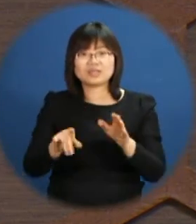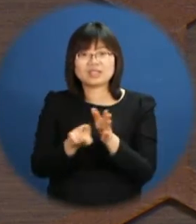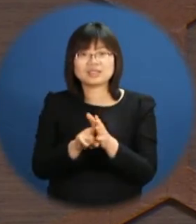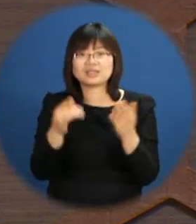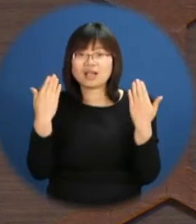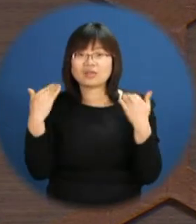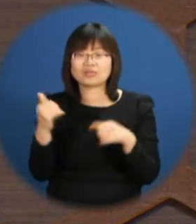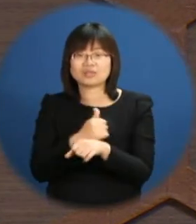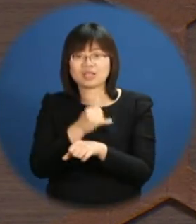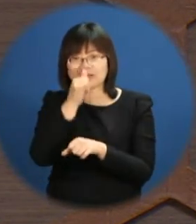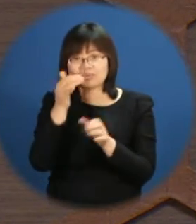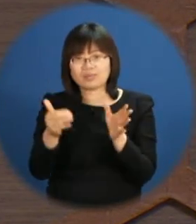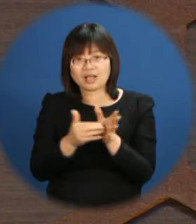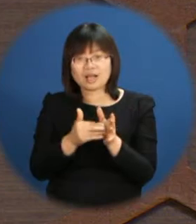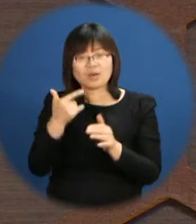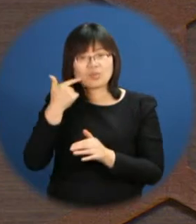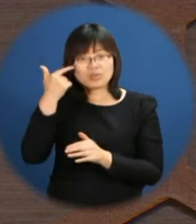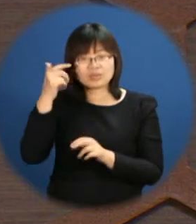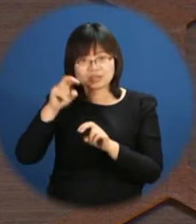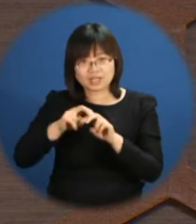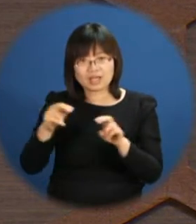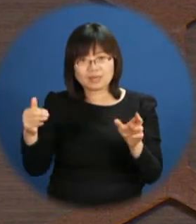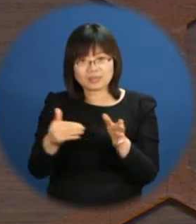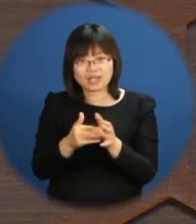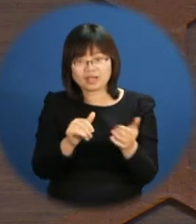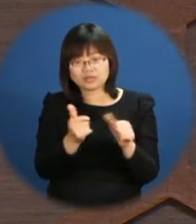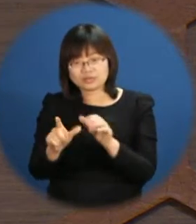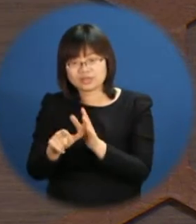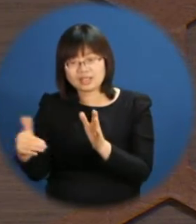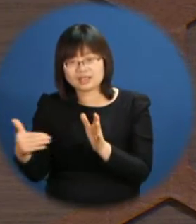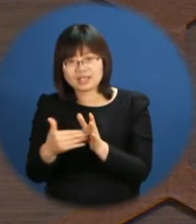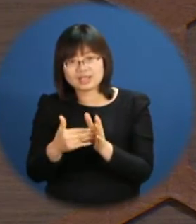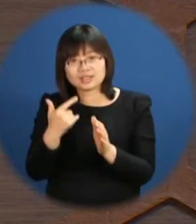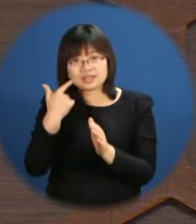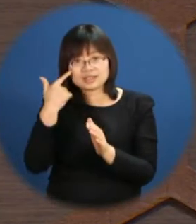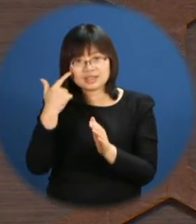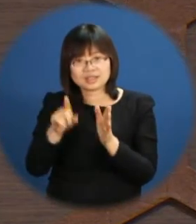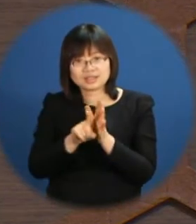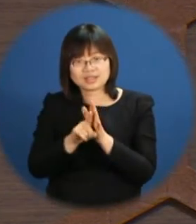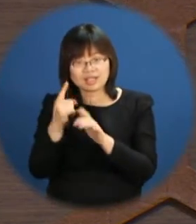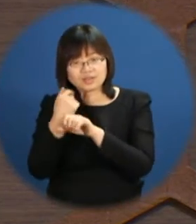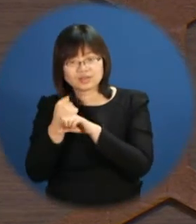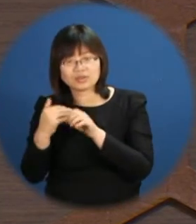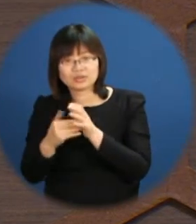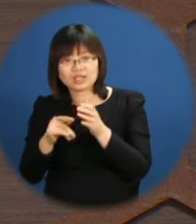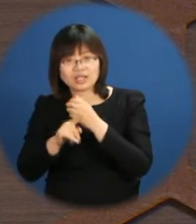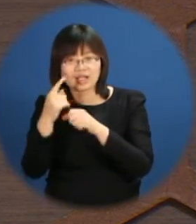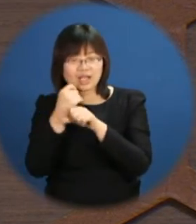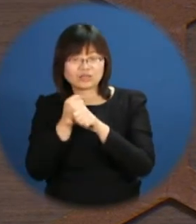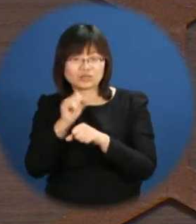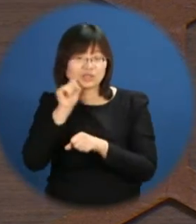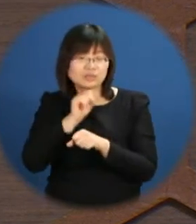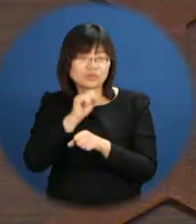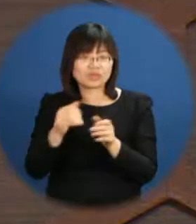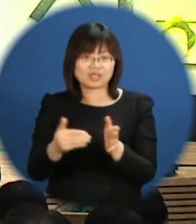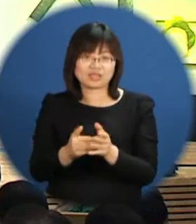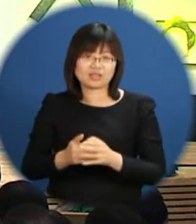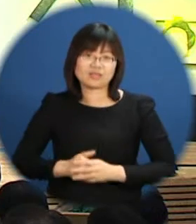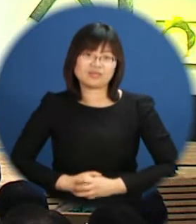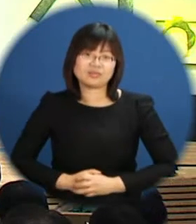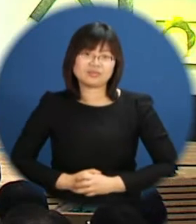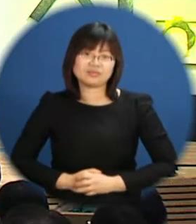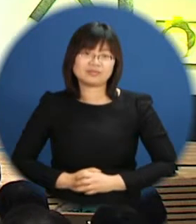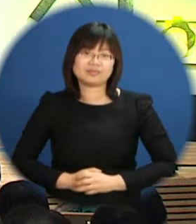다녔습니다 그래서 목사가 됐구요 죽을 때까지 신앙 연고를 낡고 과학은 써 취미로 했던 사람입니다